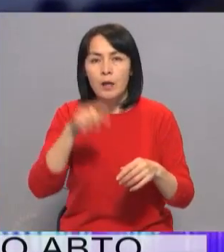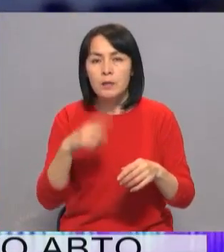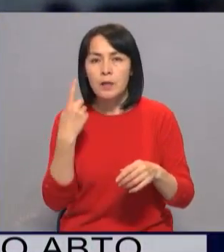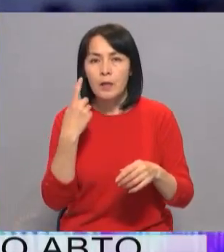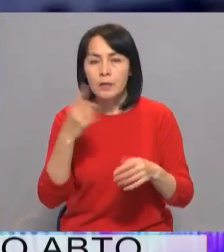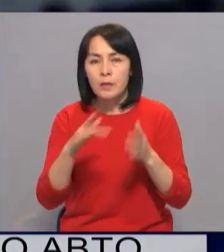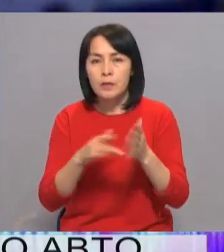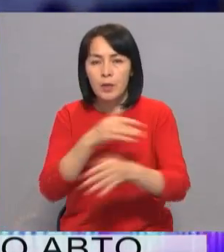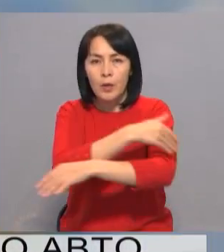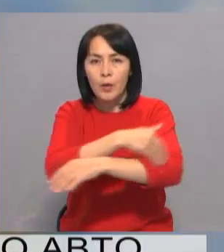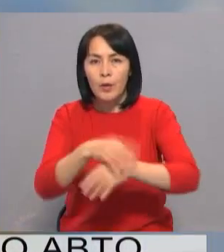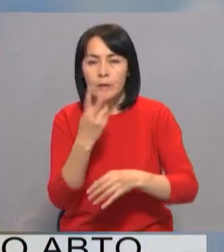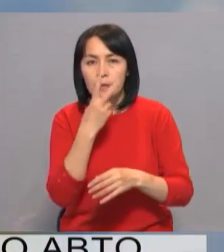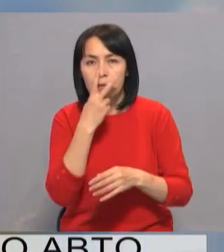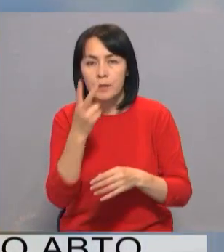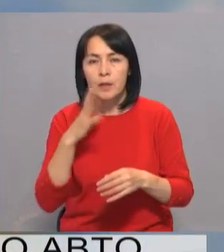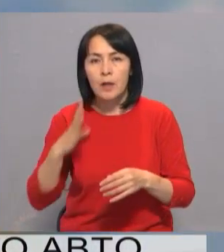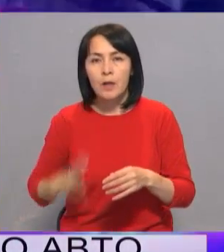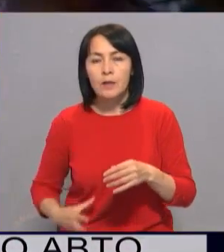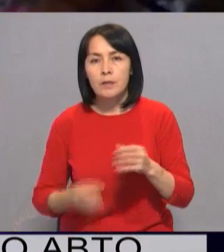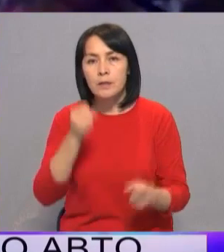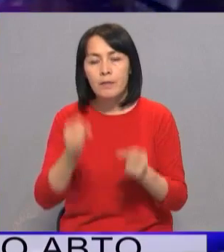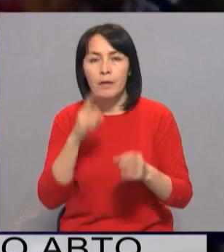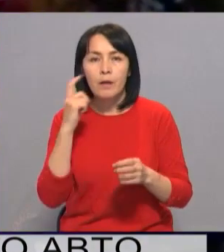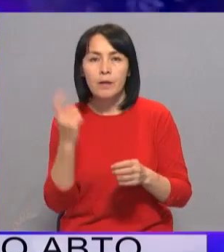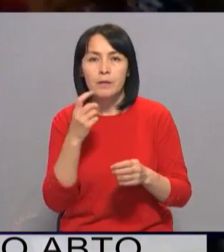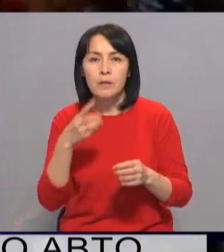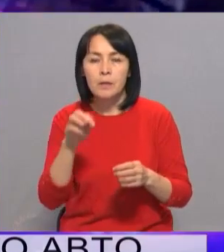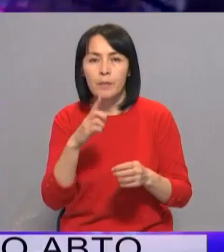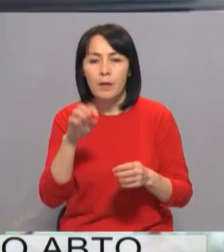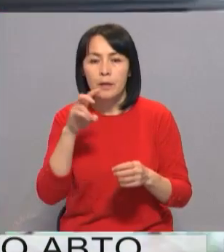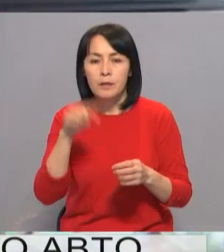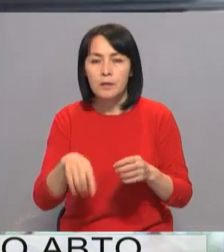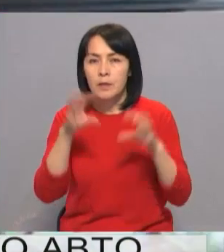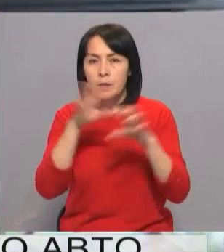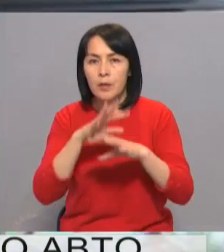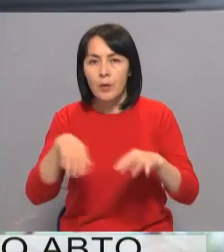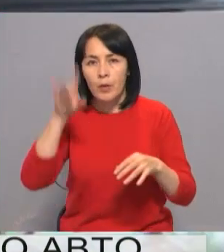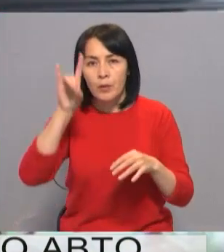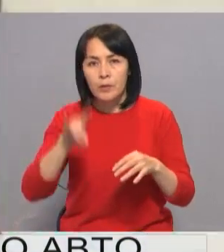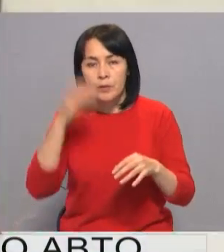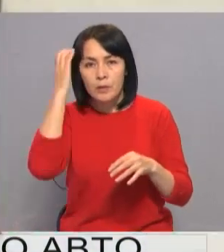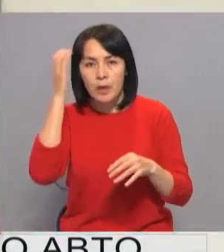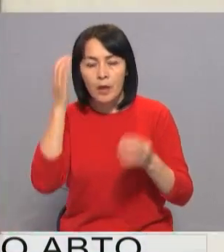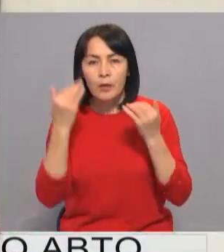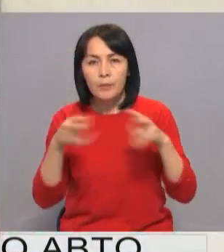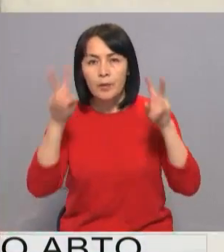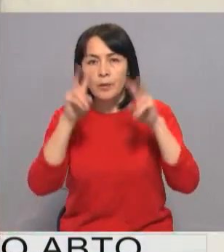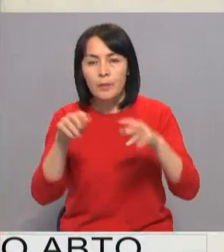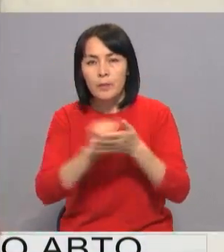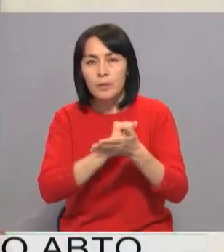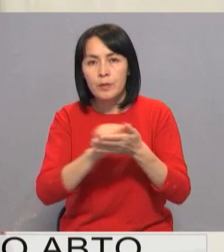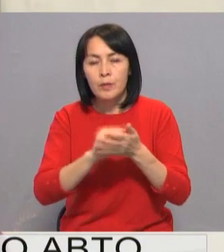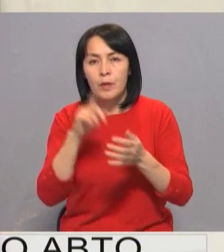одной из центральных улиц заметили и остановили водителя автомашины Mercedes-Benz с незаконно тонированными стеклами. При проверке